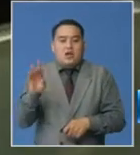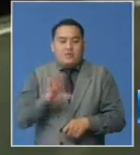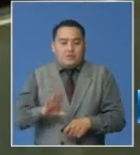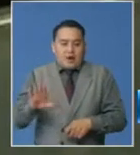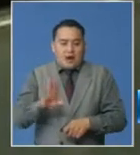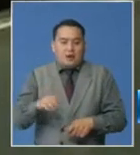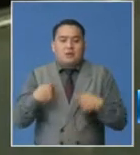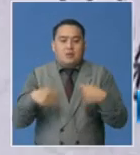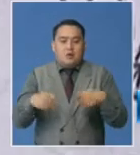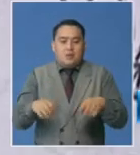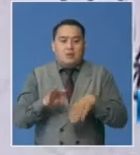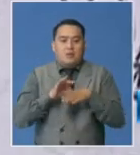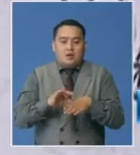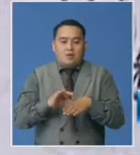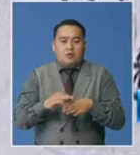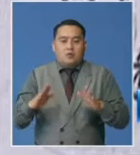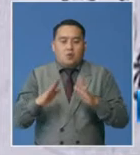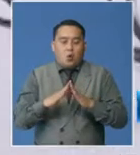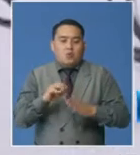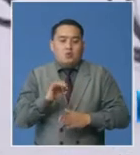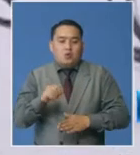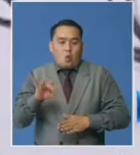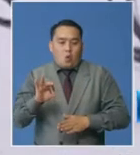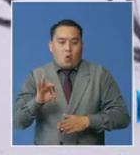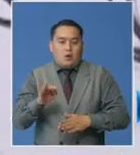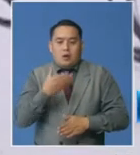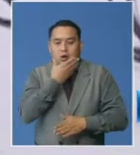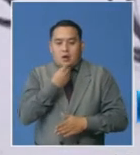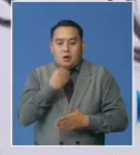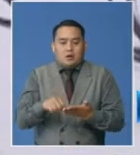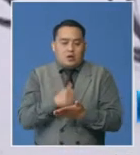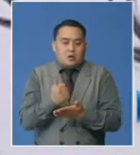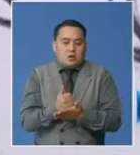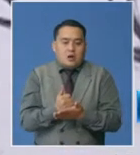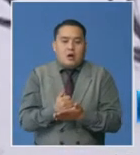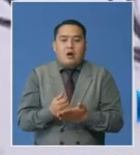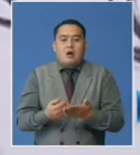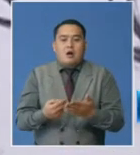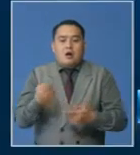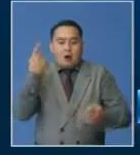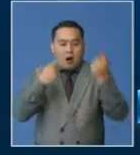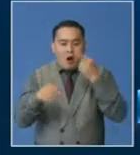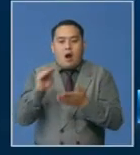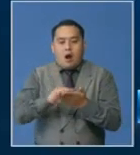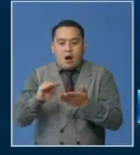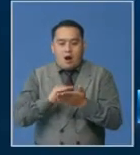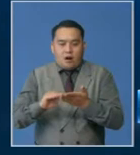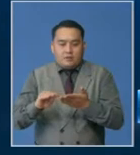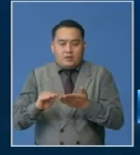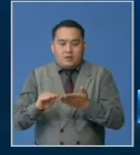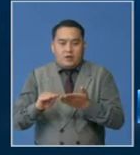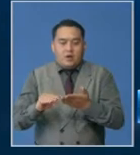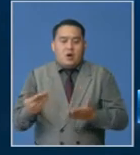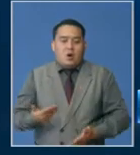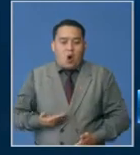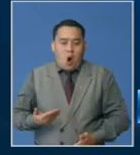1 197 000 евро. Торги проводил аукционный дом «Друо». Главное украшение рисунков – автографы авторов Рене Гассини и Альбера Удерза.